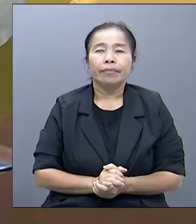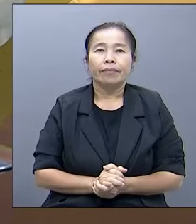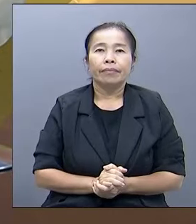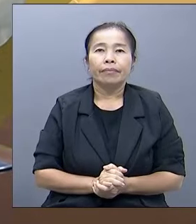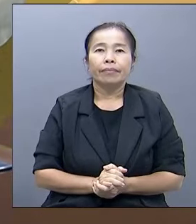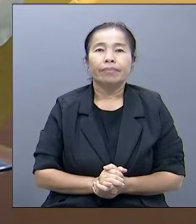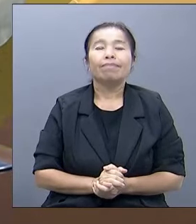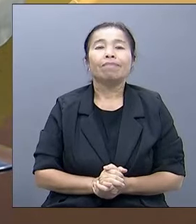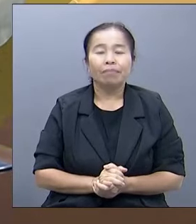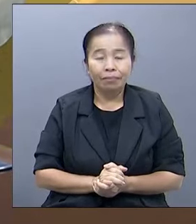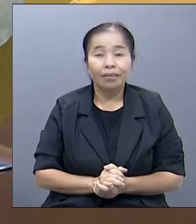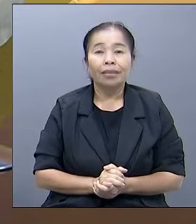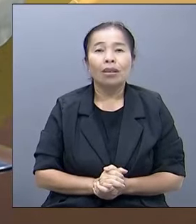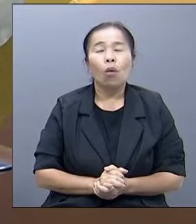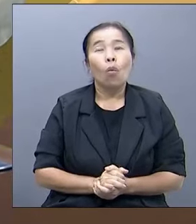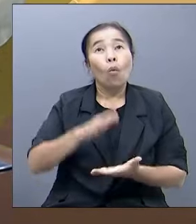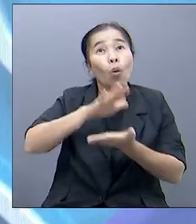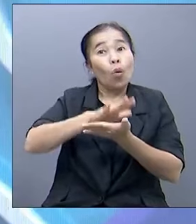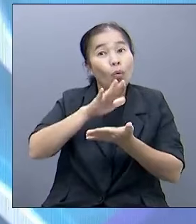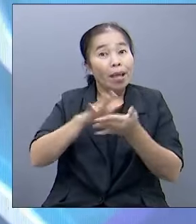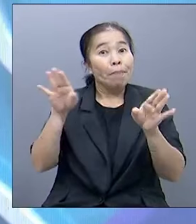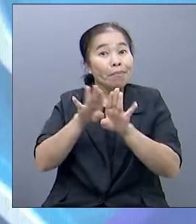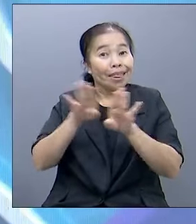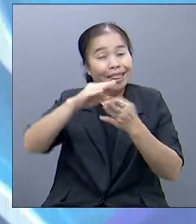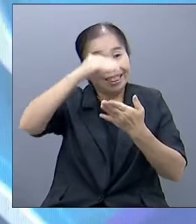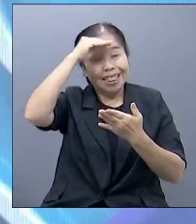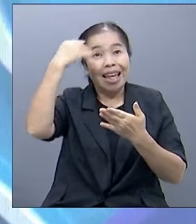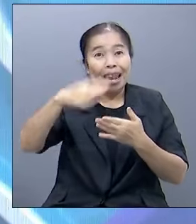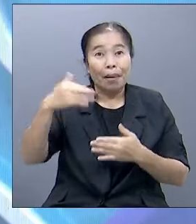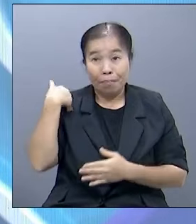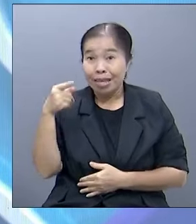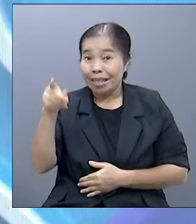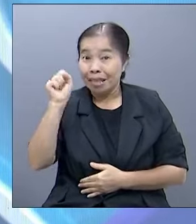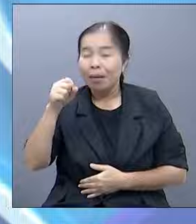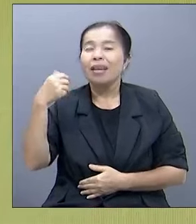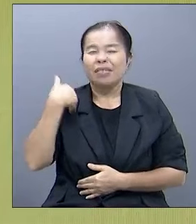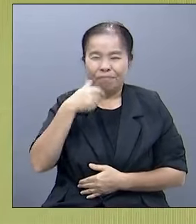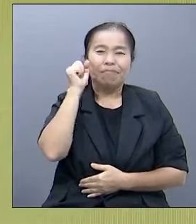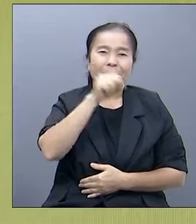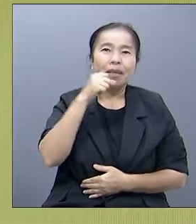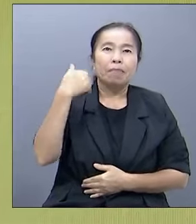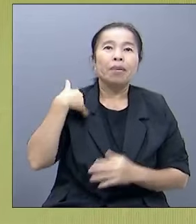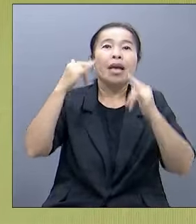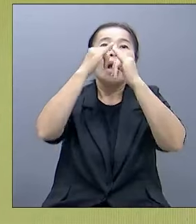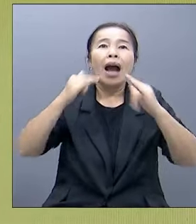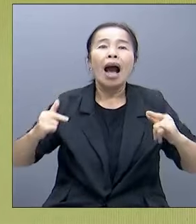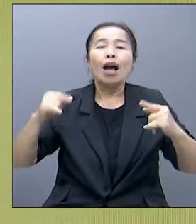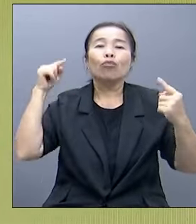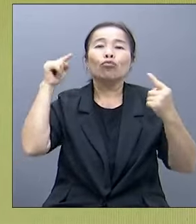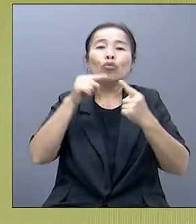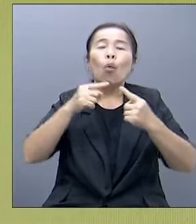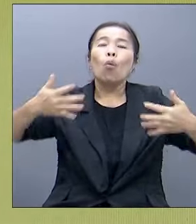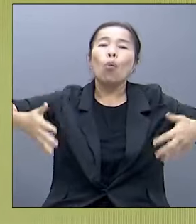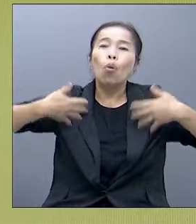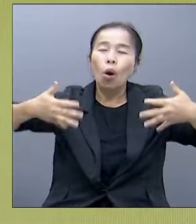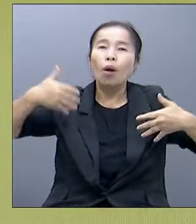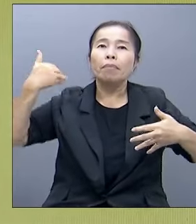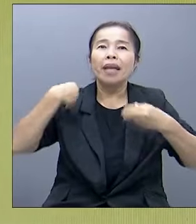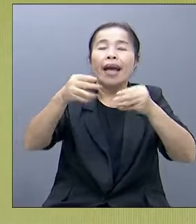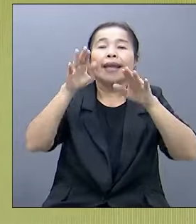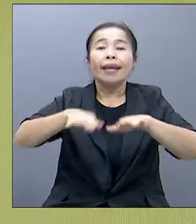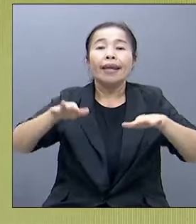เอาล่ะเห็นว่าช่วงปิดเทอมนี้น้องยุ้ยเขาจะมีจัดใช่ไหมเป็นเข้าค่าย เป็นค่ายฤดูร้อนให้น้องๆเยาวชนนะค